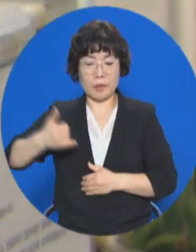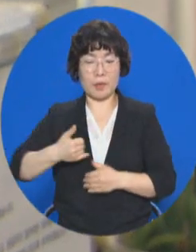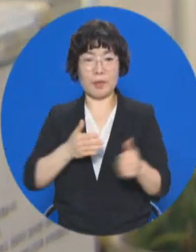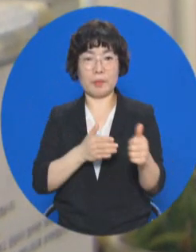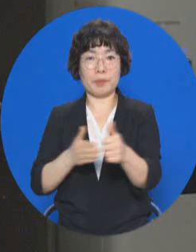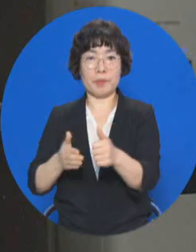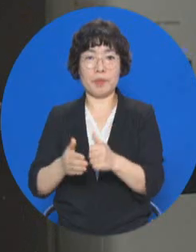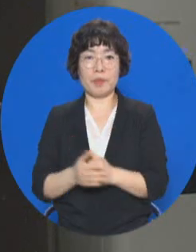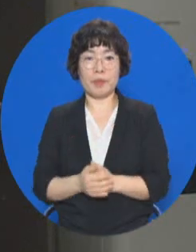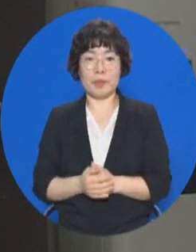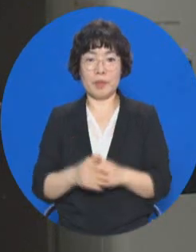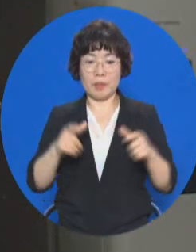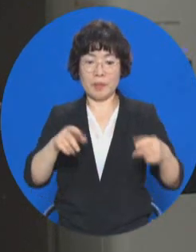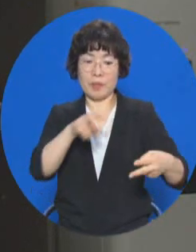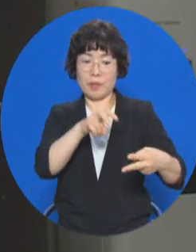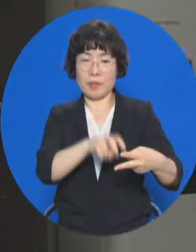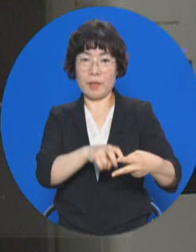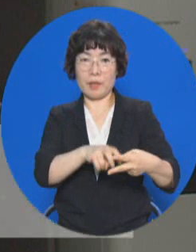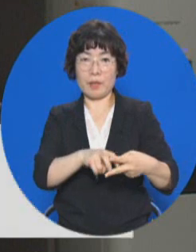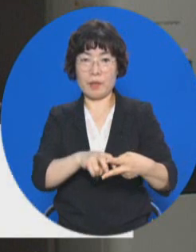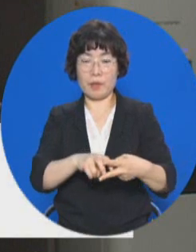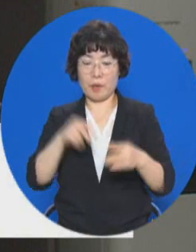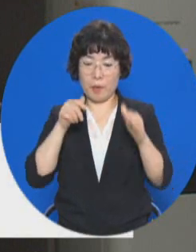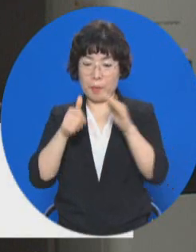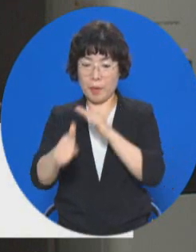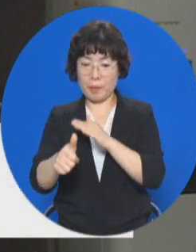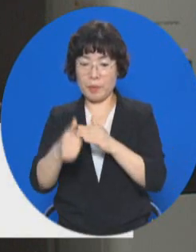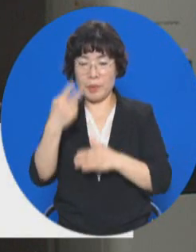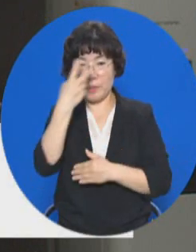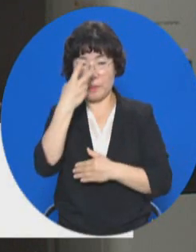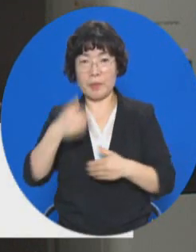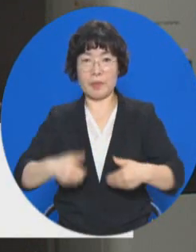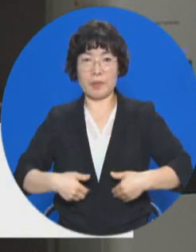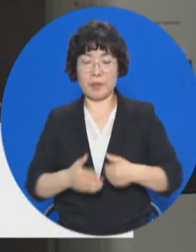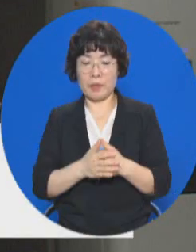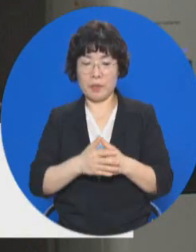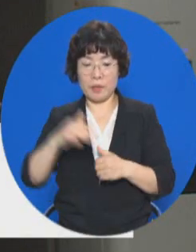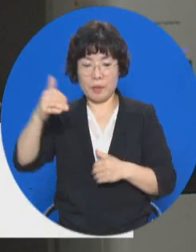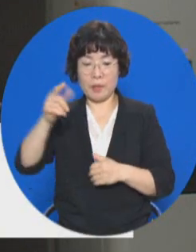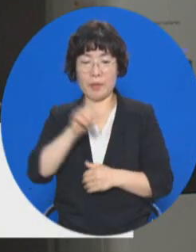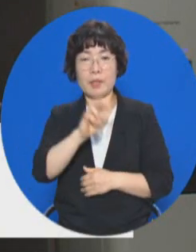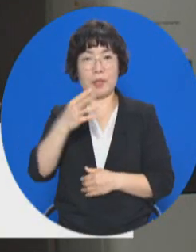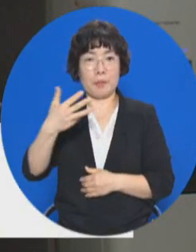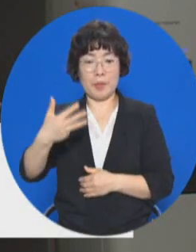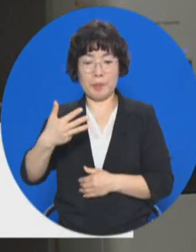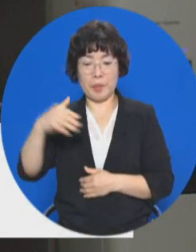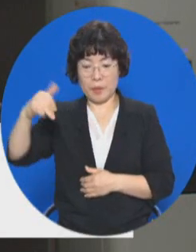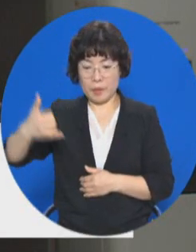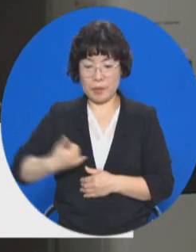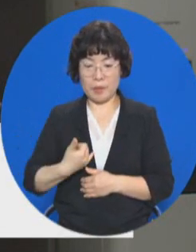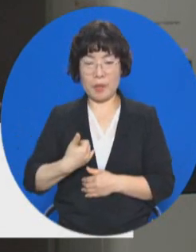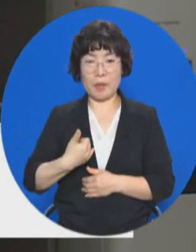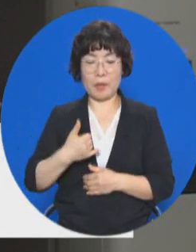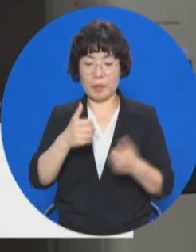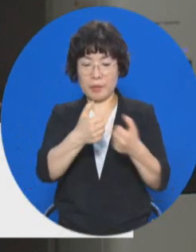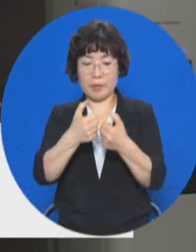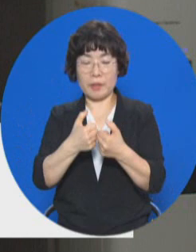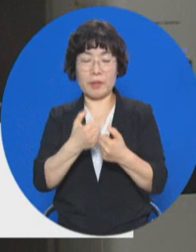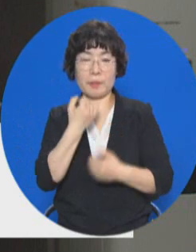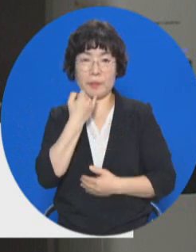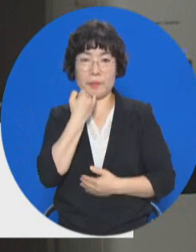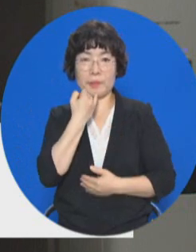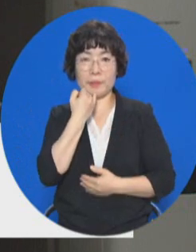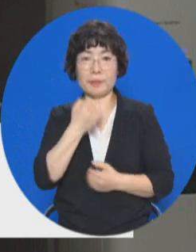권합니다. 지역센터나 찾아가 상담을 하셔도 되고요. 청소년 전화 1388을 또 눌러서 상담을